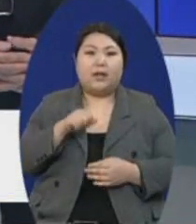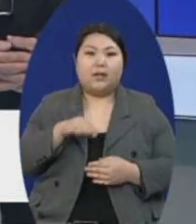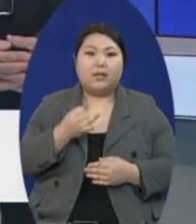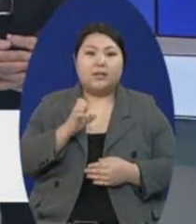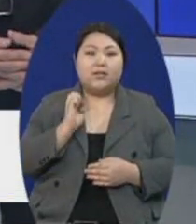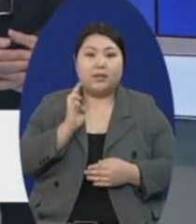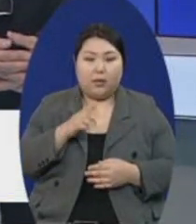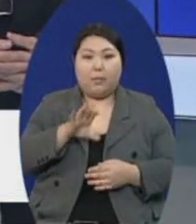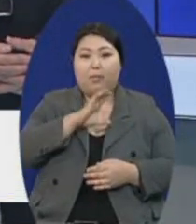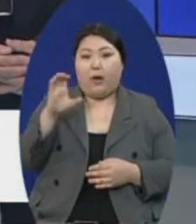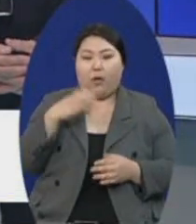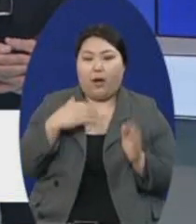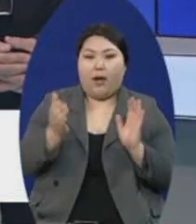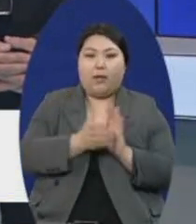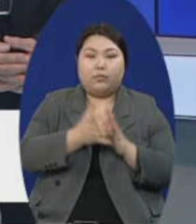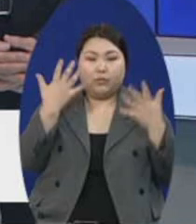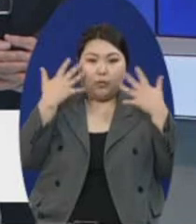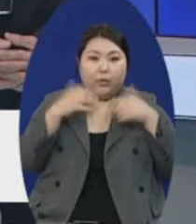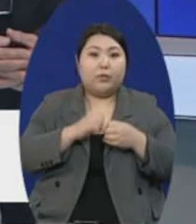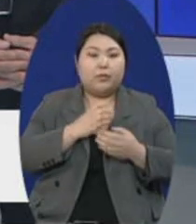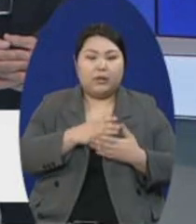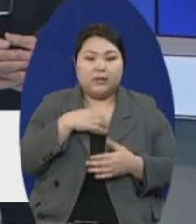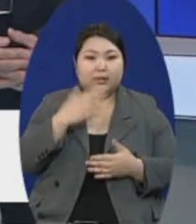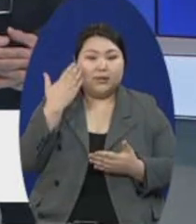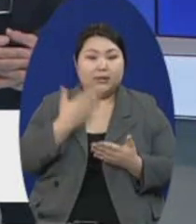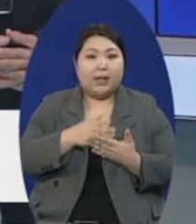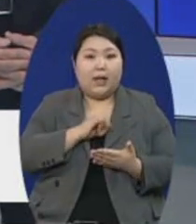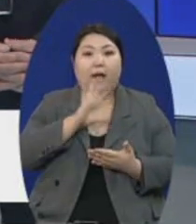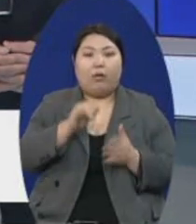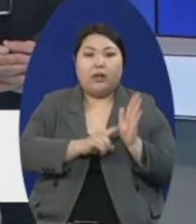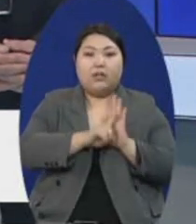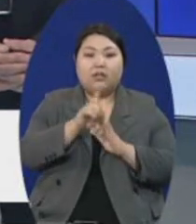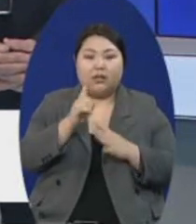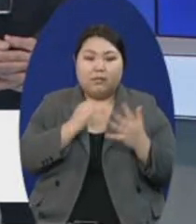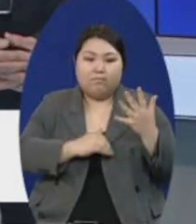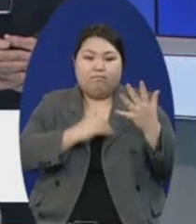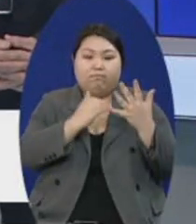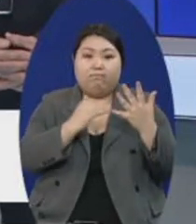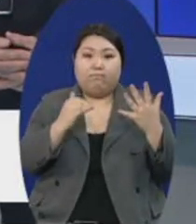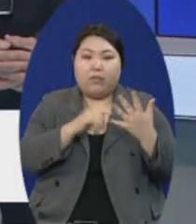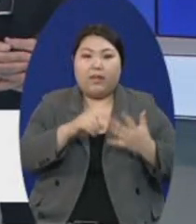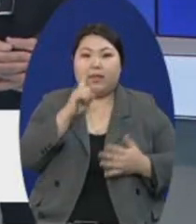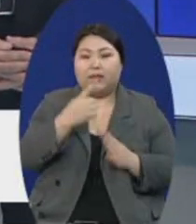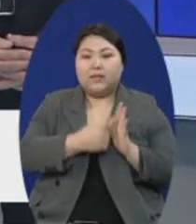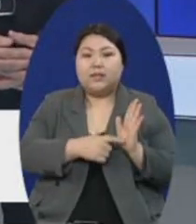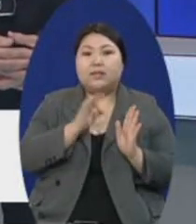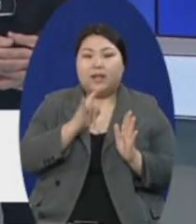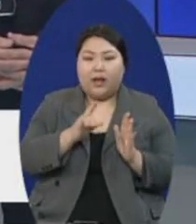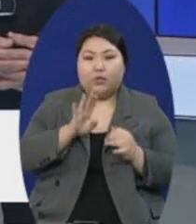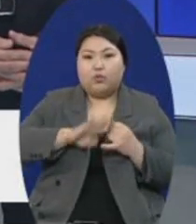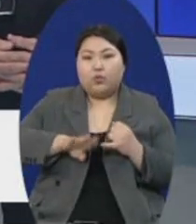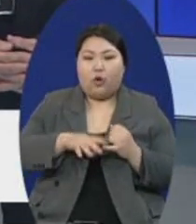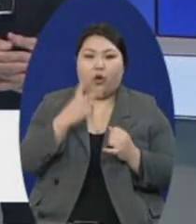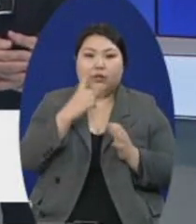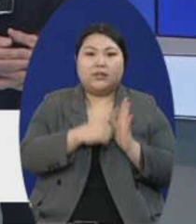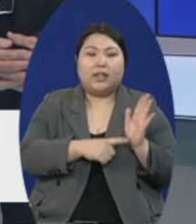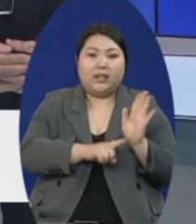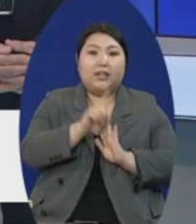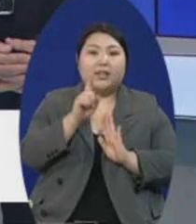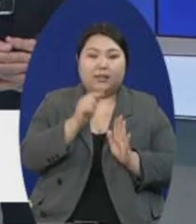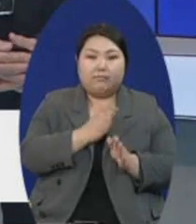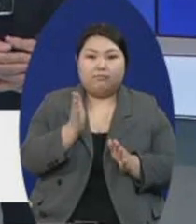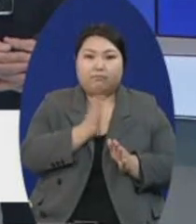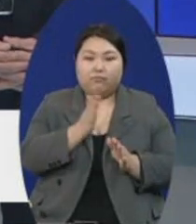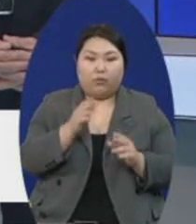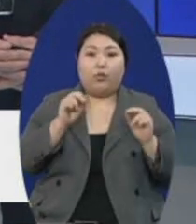байгууллага хамтран зохион байгуулж байгаа. За санал асуулгын одоо ихний үе шат 1-р сарын 2-р сарын эхний үе